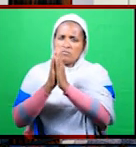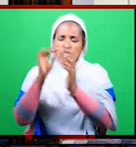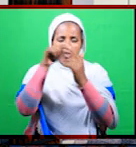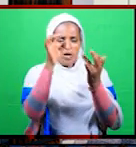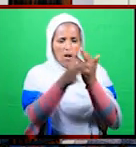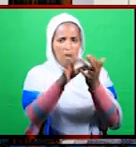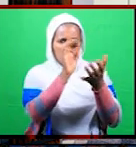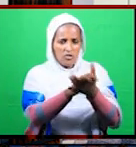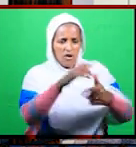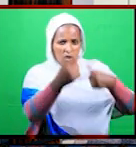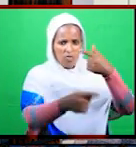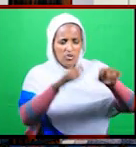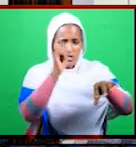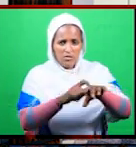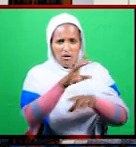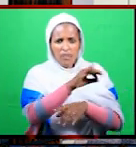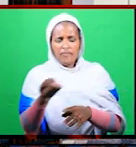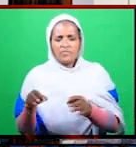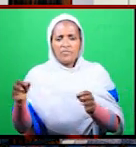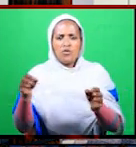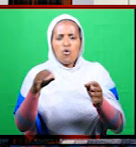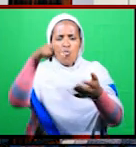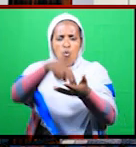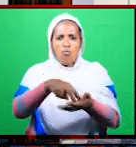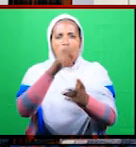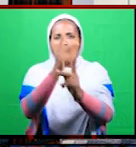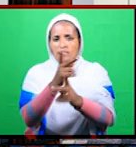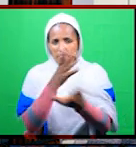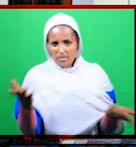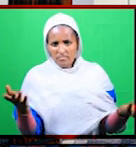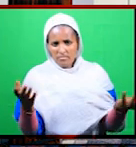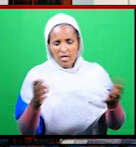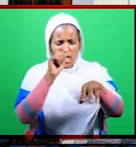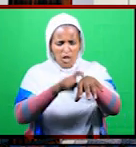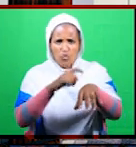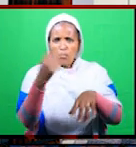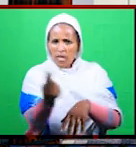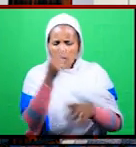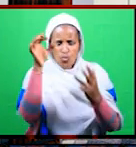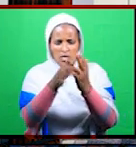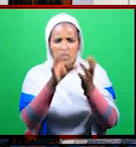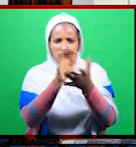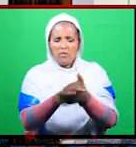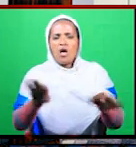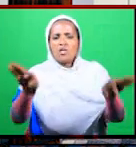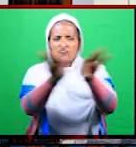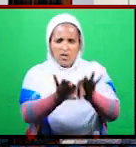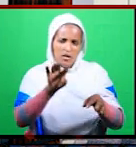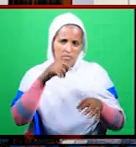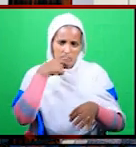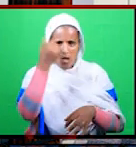ሊያገኝ አይችልም በማለት ይናገራል። እና እንዲያውም ይሄንን መተርጉማኑ ምን ይላሉ?